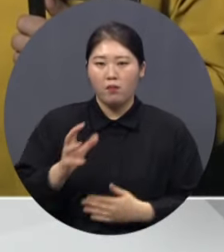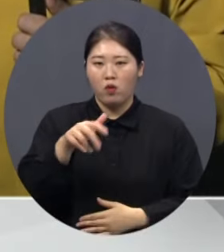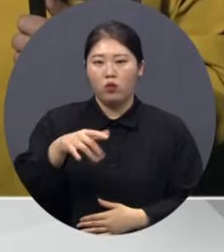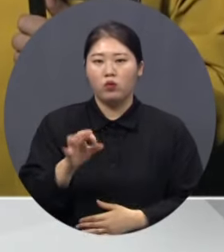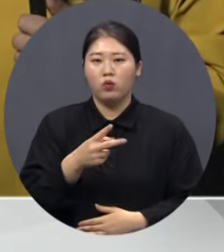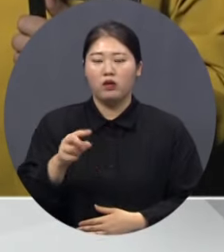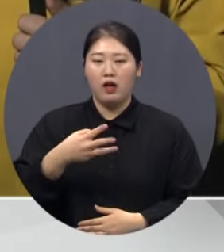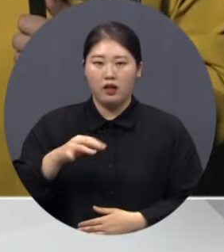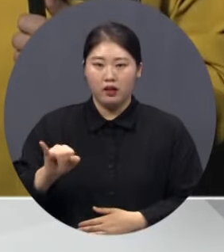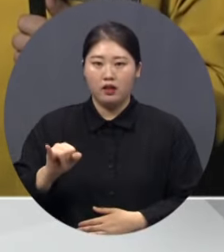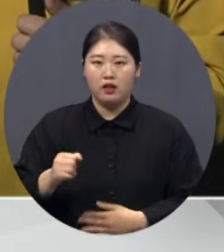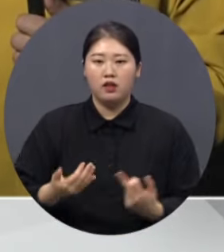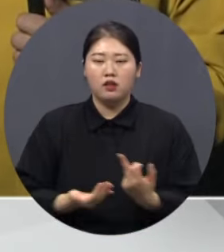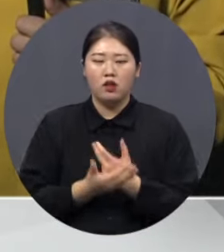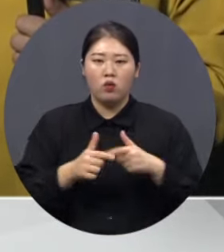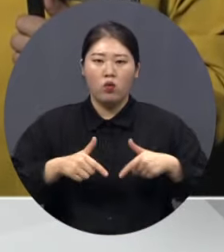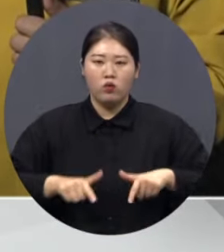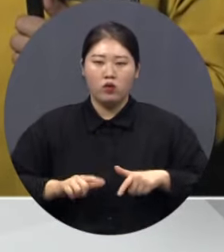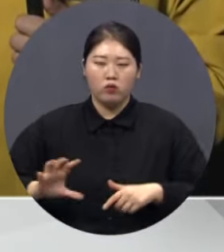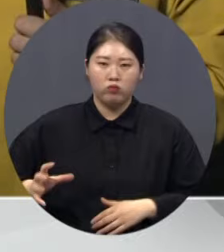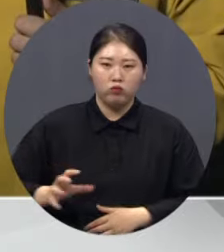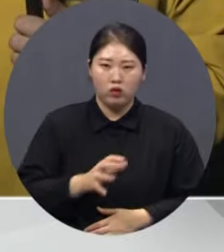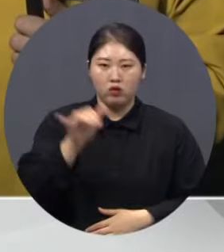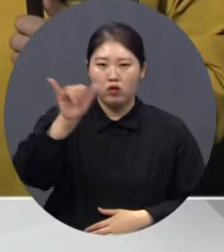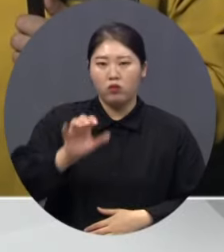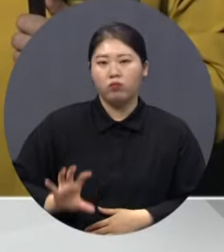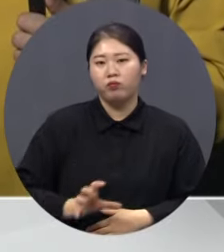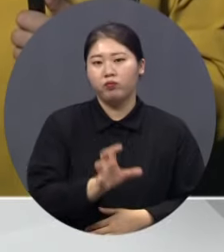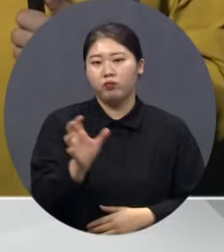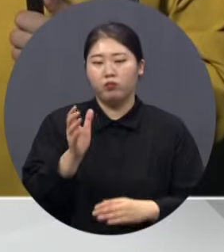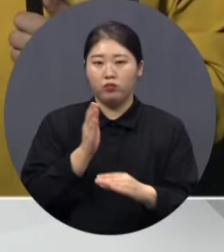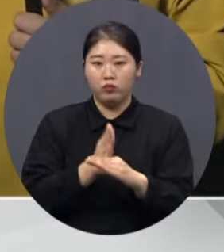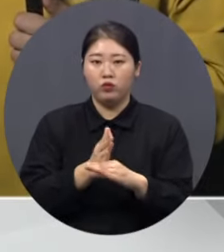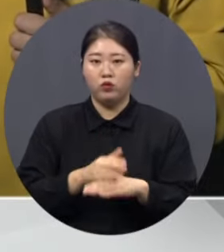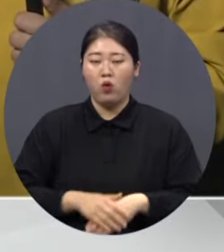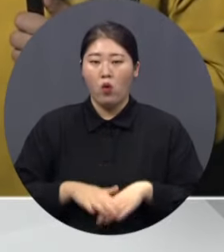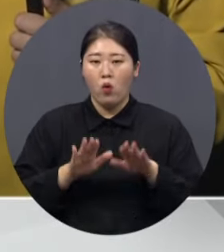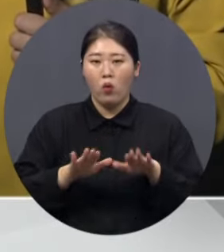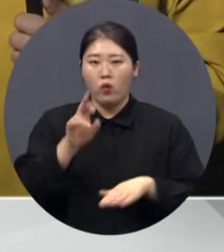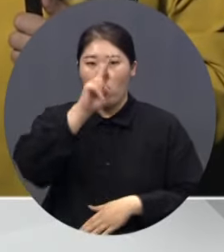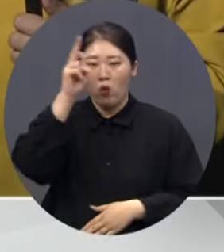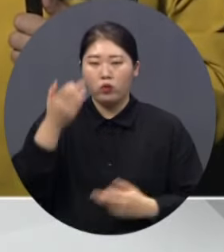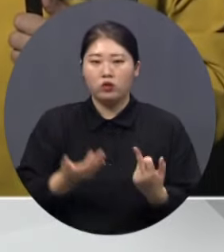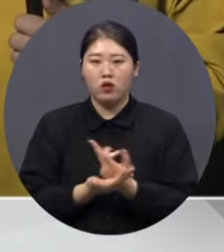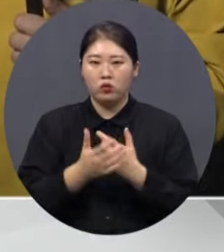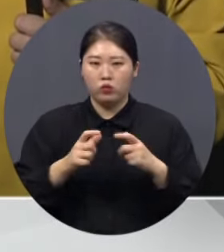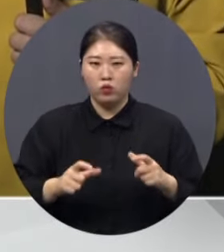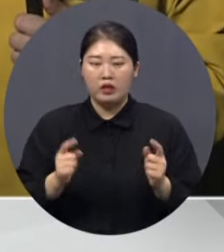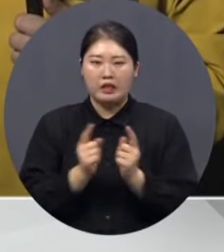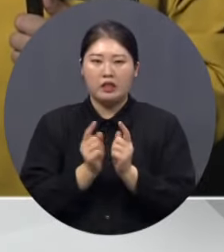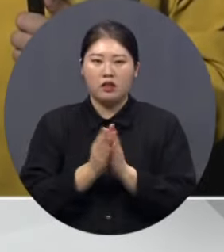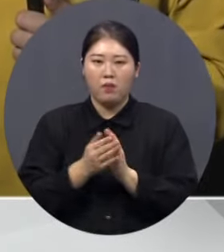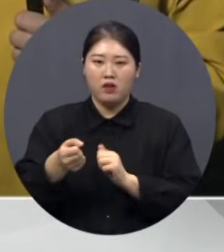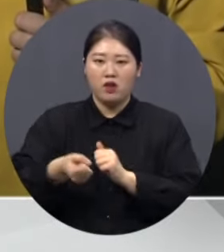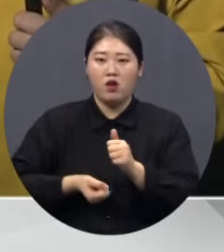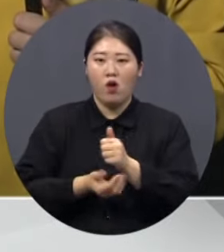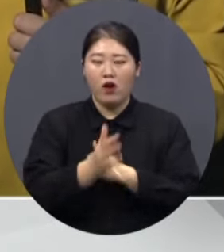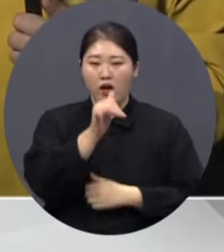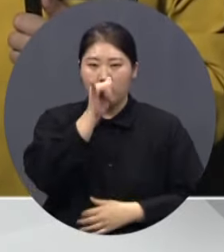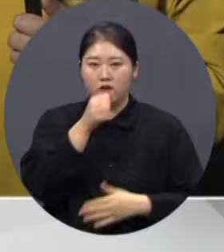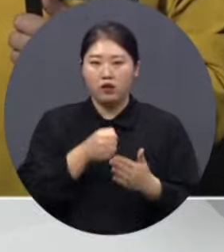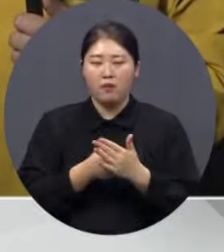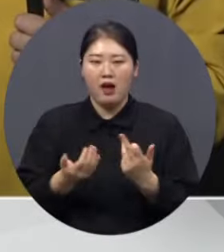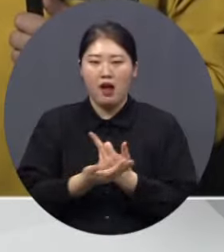종다리는 제주도 서쪽 해상을 지나 현재 서해안으로 북상 중인데요. 오늘 오후 제주는 태풍의 직접 영향권에 들면서